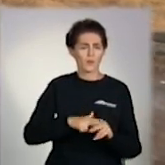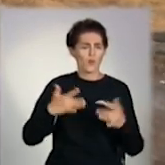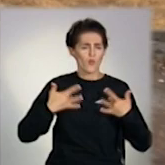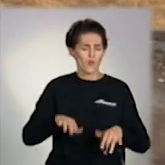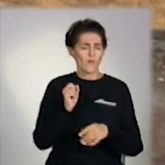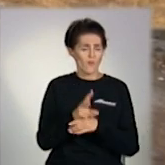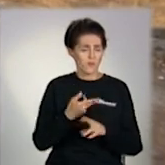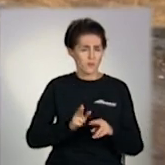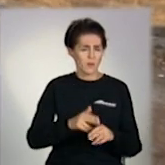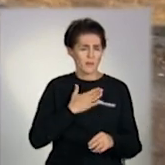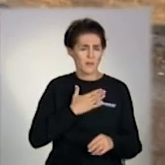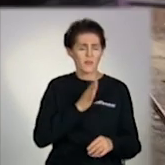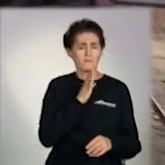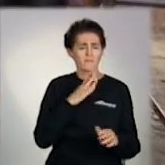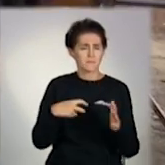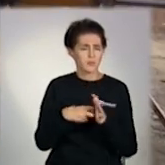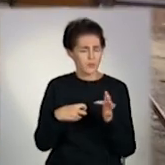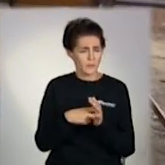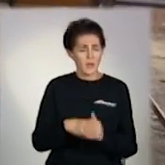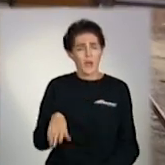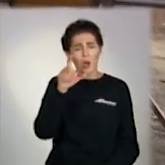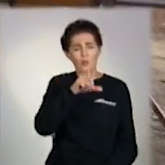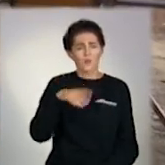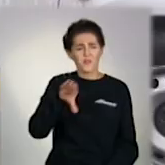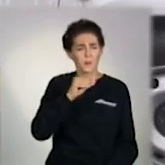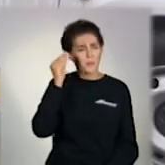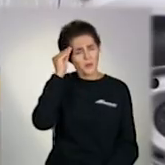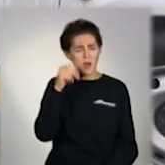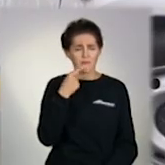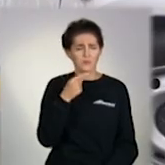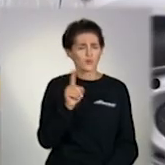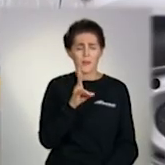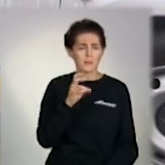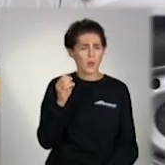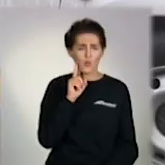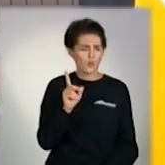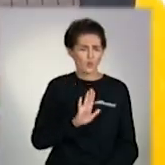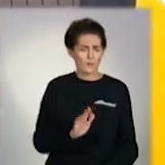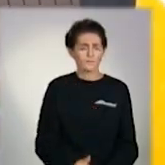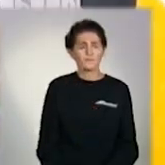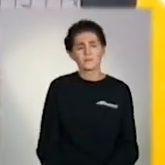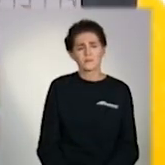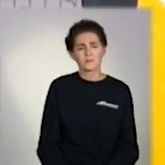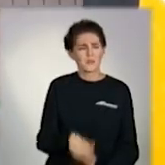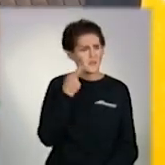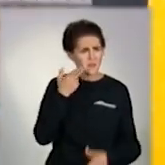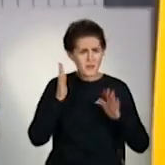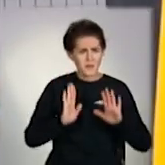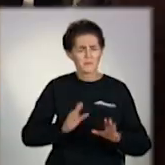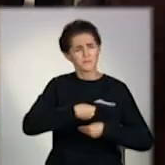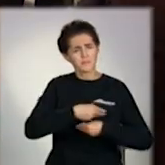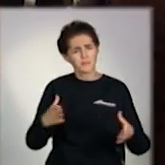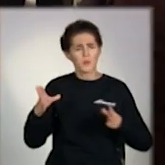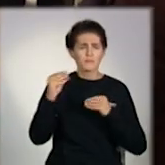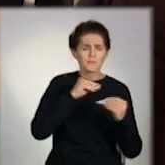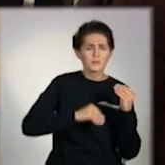тут нашу ж почтальонку. Люди кажуть, для них це незручно. До кожного двору приходила, всім приносила, балакала,